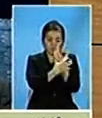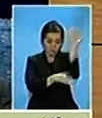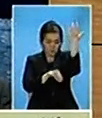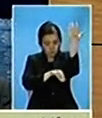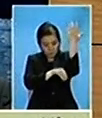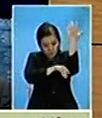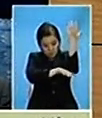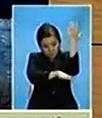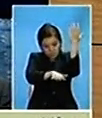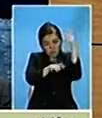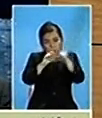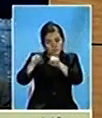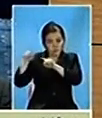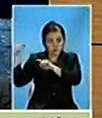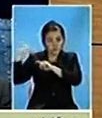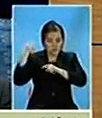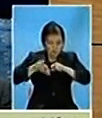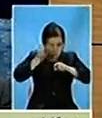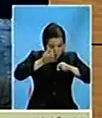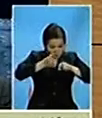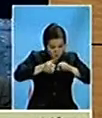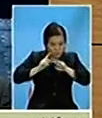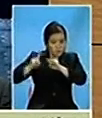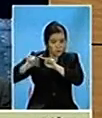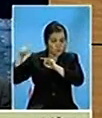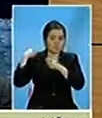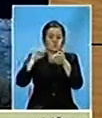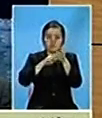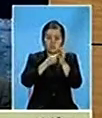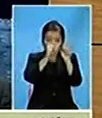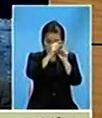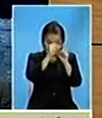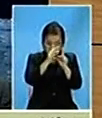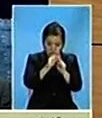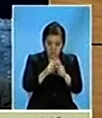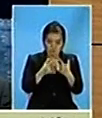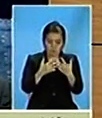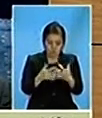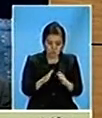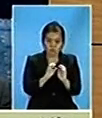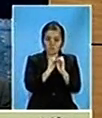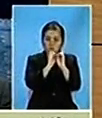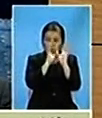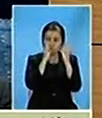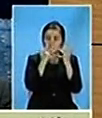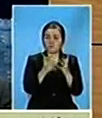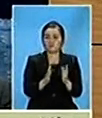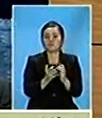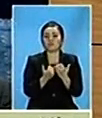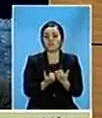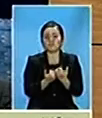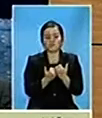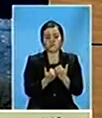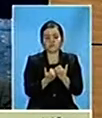มอย่างไรนะครับสารสกัดดั้งเดิมหมายความว่าอย่างไรซึ่งทั้งหมดเนี่ยเป็นนิยามศัพท์ที่ออกมาค่อนข้างชัดเจนตอนนี้ก็คงมีความ